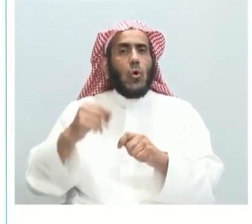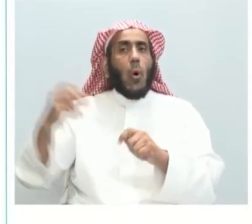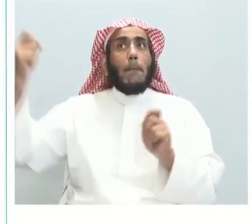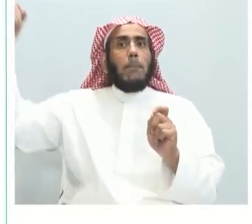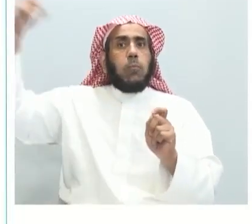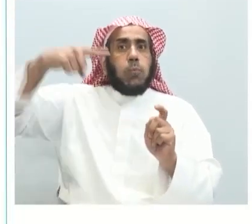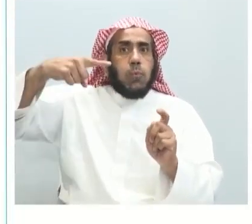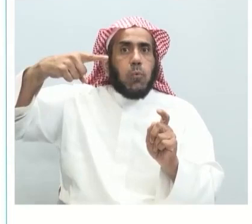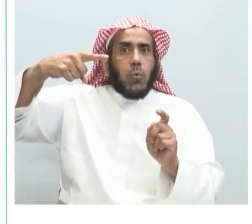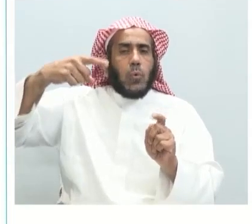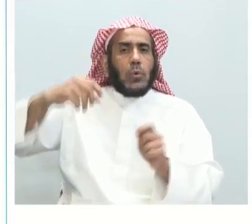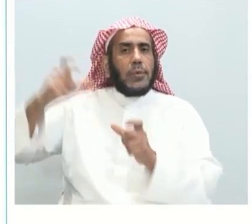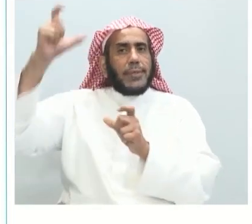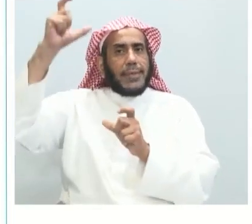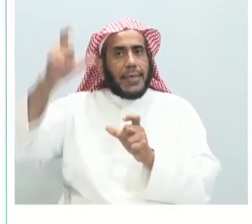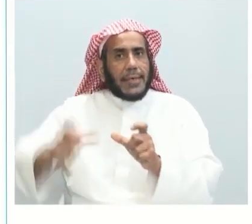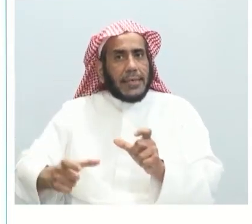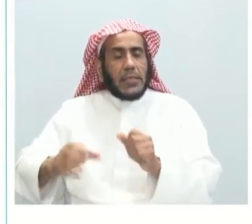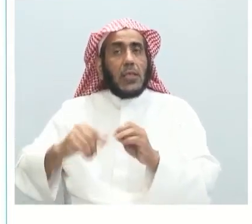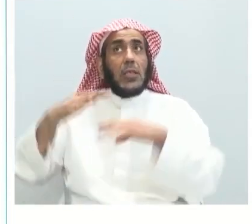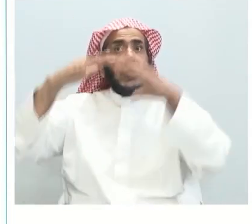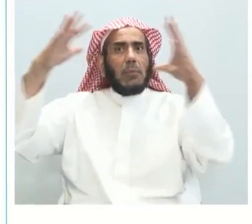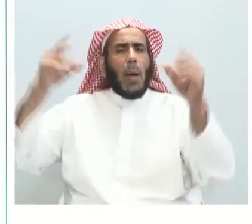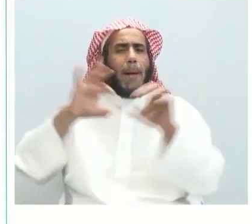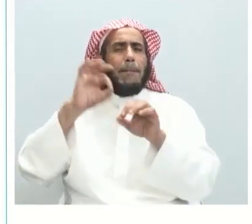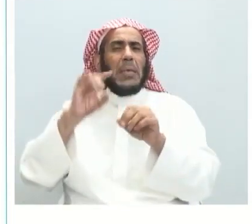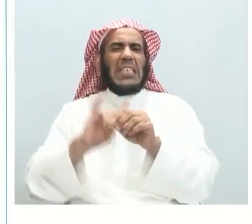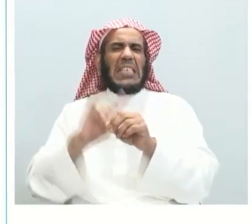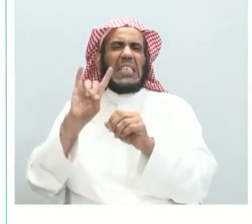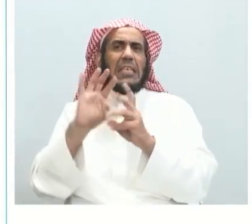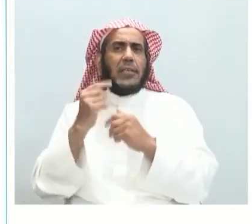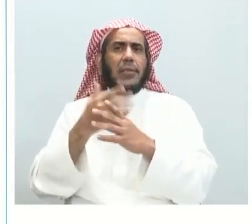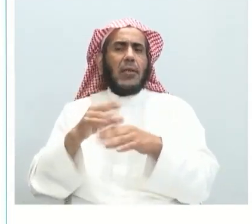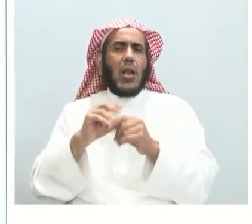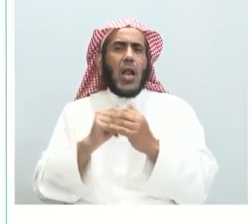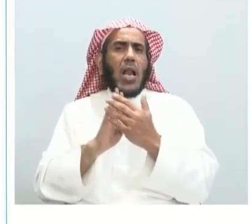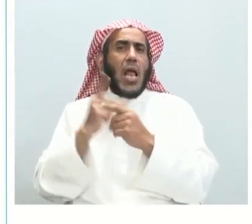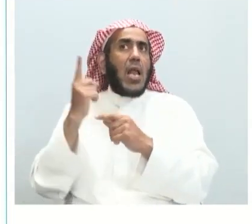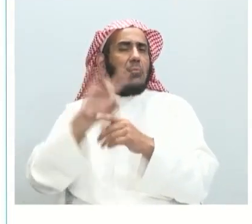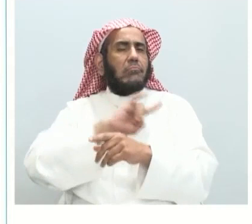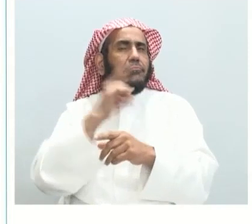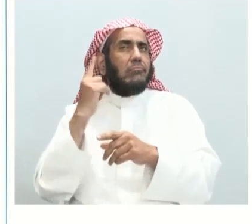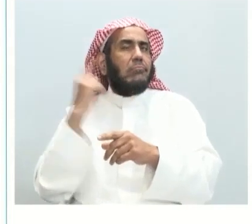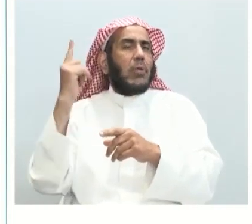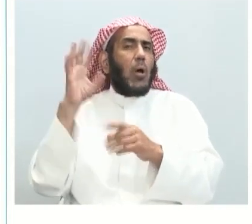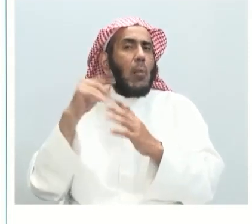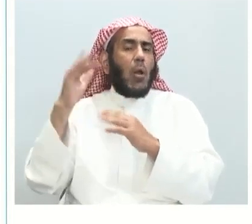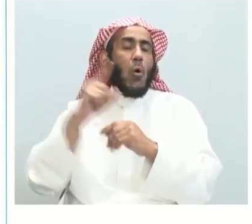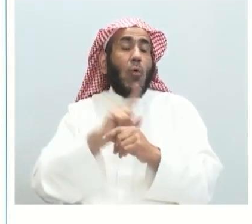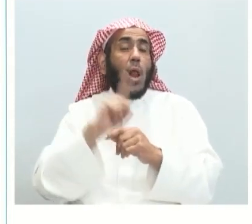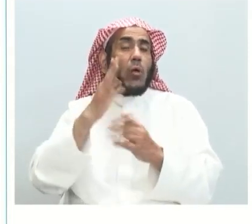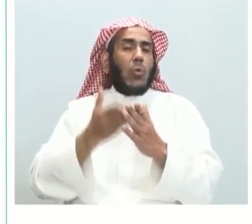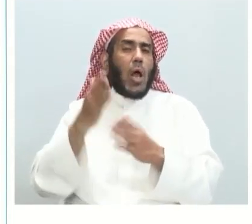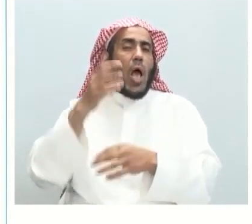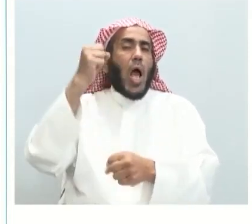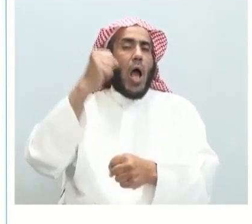وجعلها حرسا للسماء من الشياطين المرده لئلا يستمعوا الى الملا الاعلى فالله تعالى